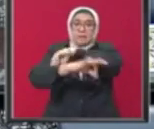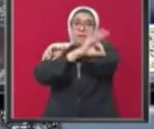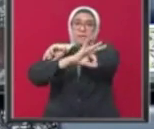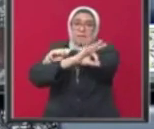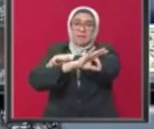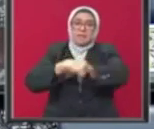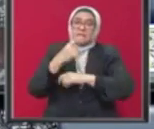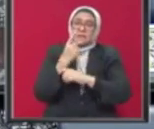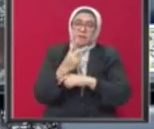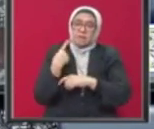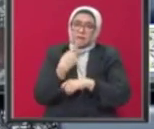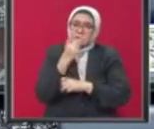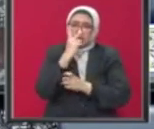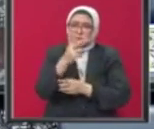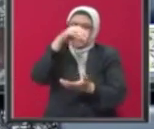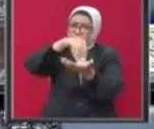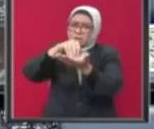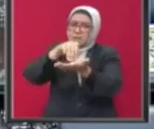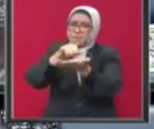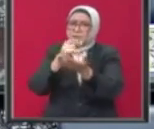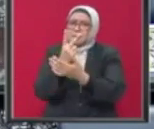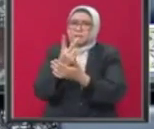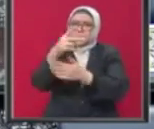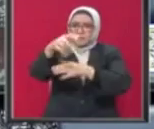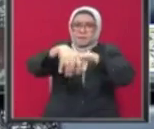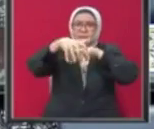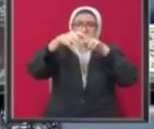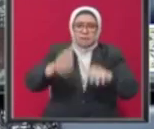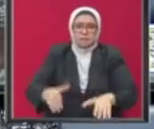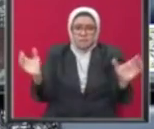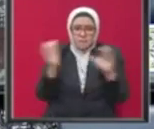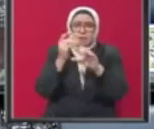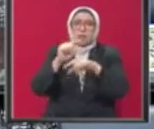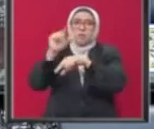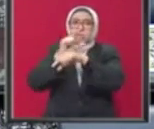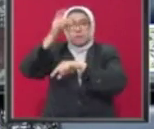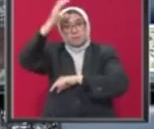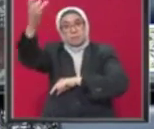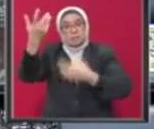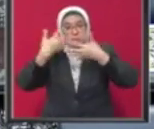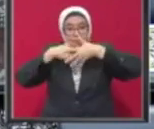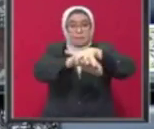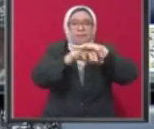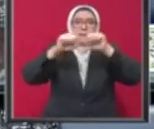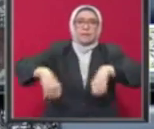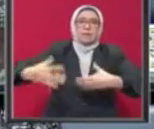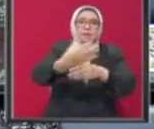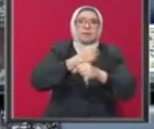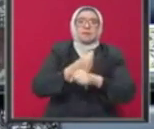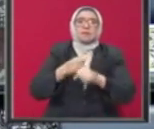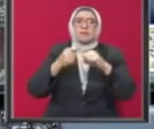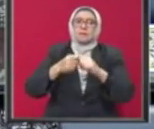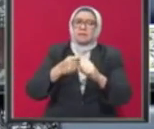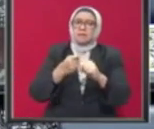dapat buktikan bahawa pada pekebun kecil ini yang menggunakan konsep integrasi dengan nenas, mereka mendapat pendapatan sehingga RM4,000